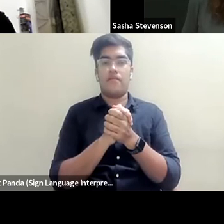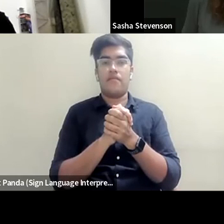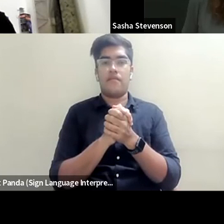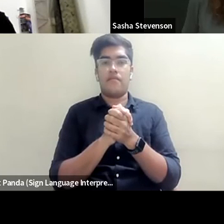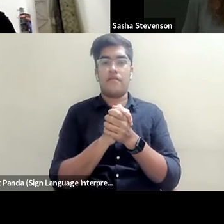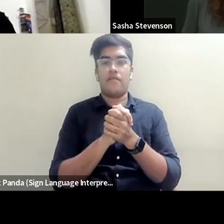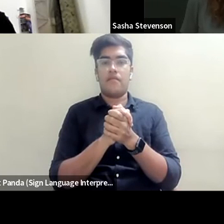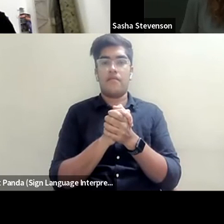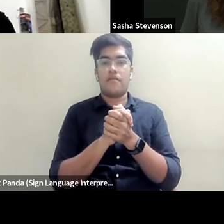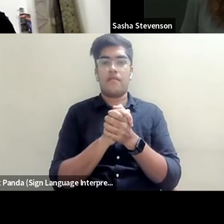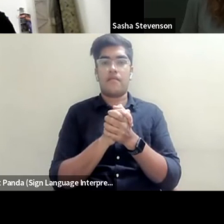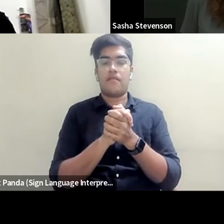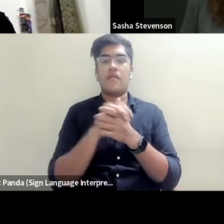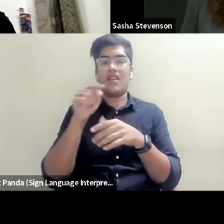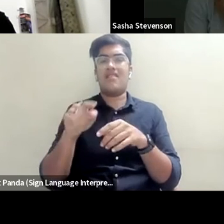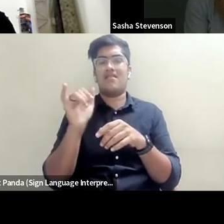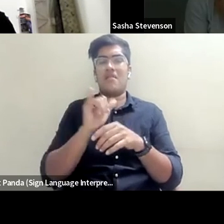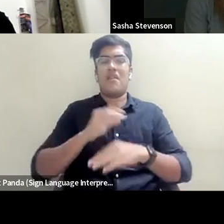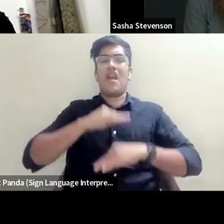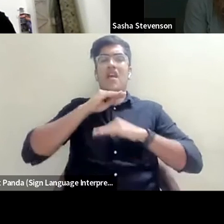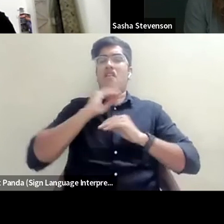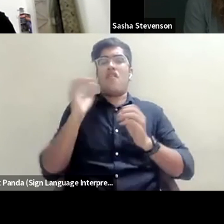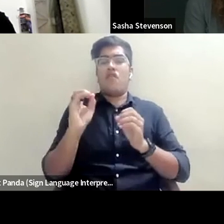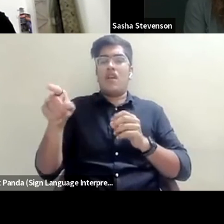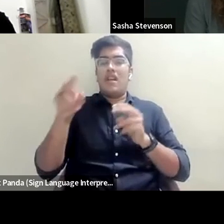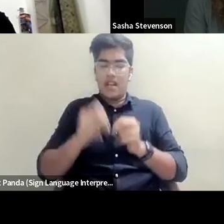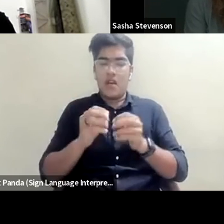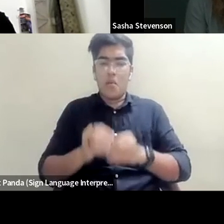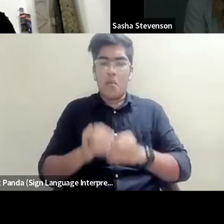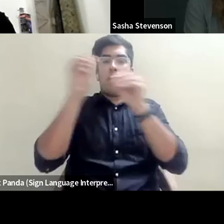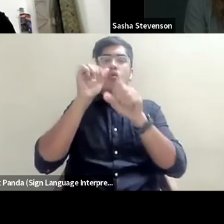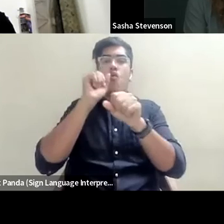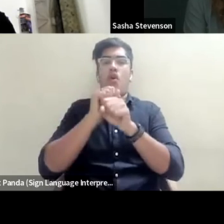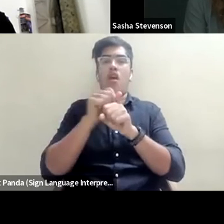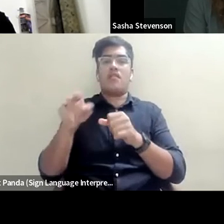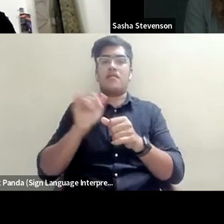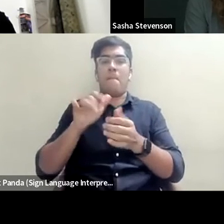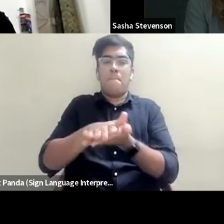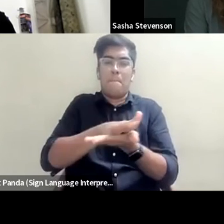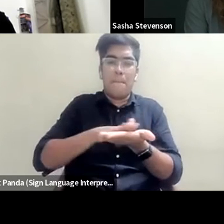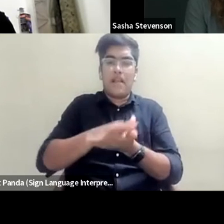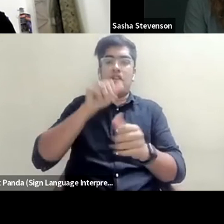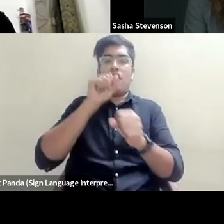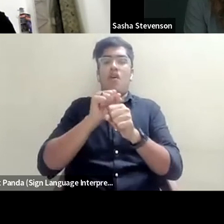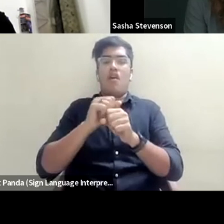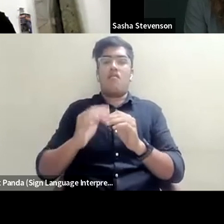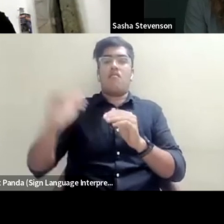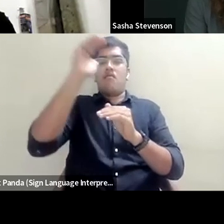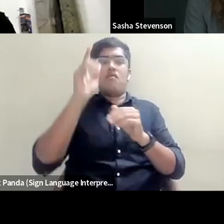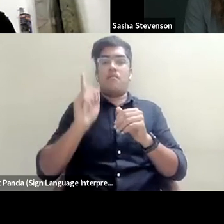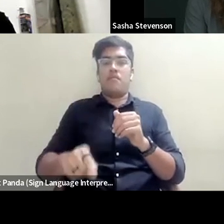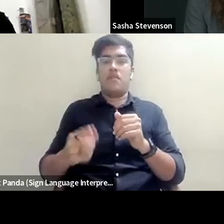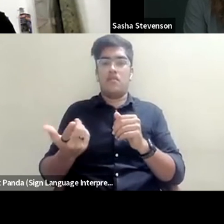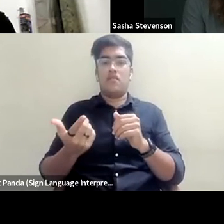लेकिन वो इनफ नहीं है. अलग तरीके से उसको, मतलब जमीन के साथ, जमीन का सवाल और इंपीरियलिज्म